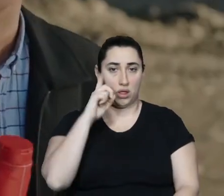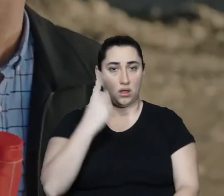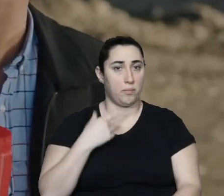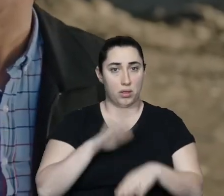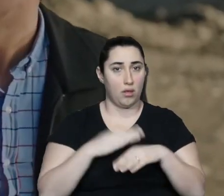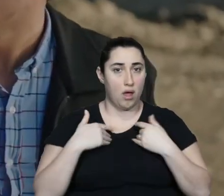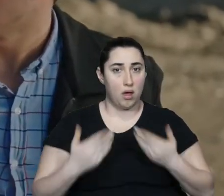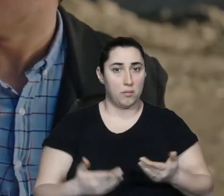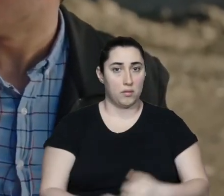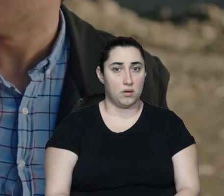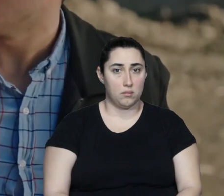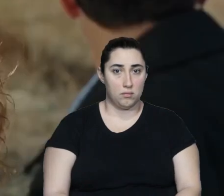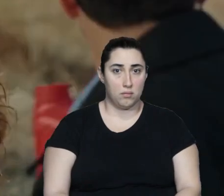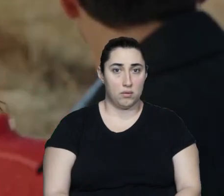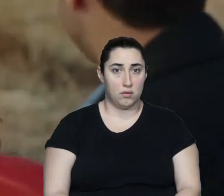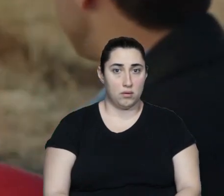burada?